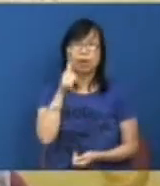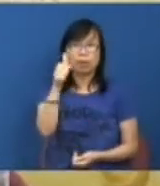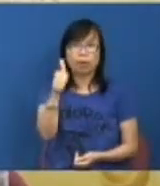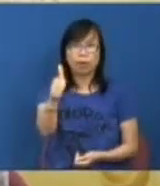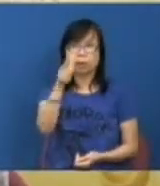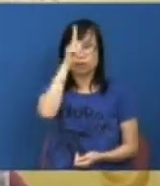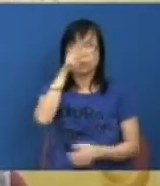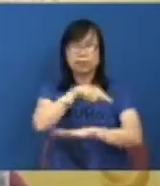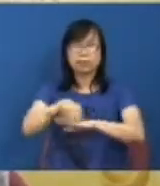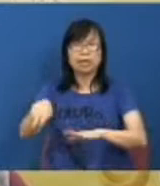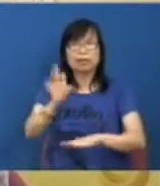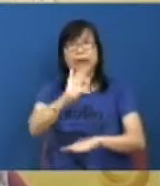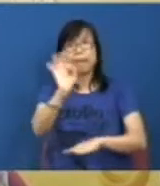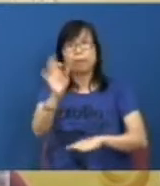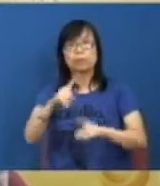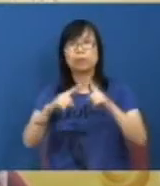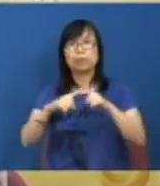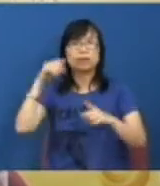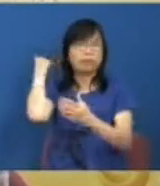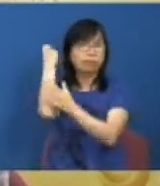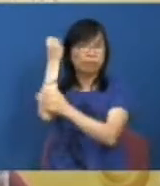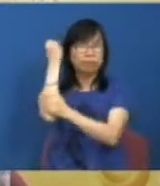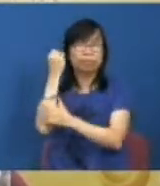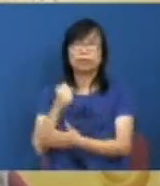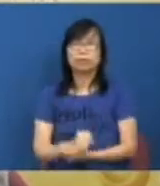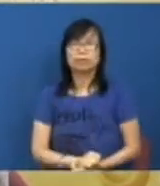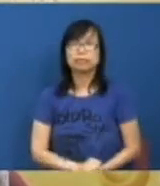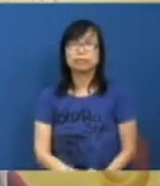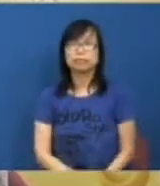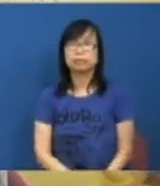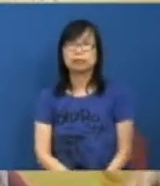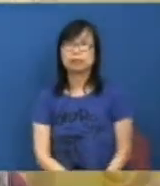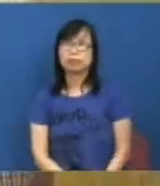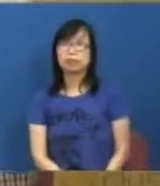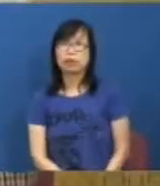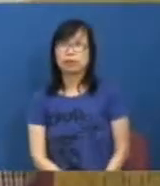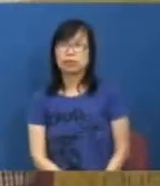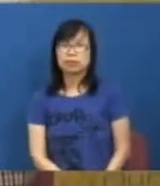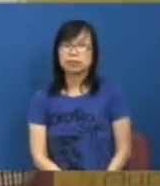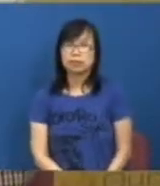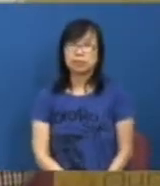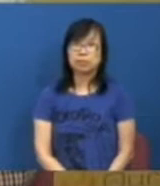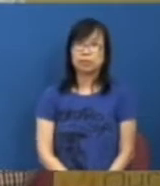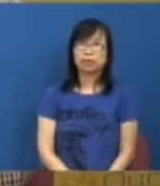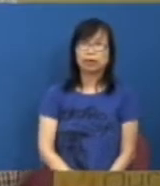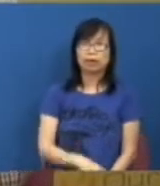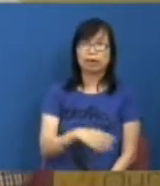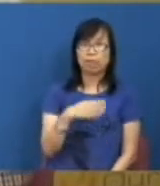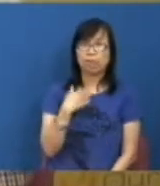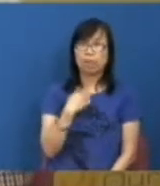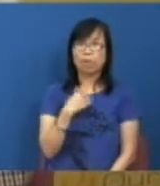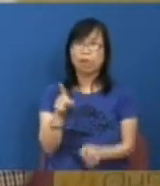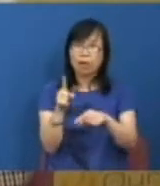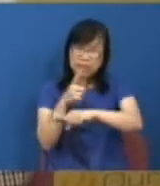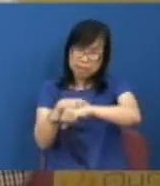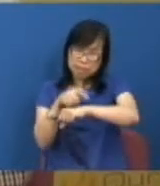其實冇乜人會反對。講真嗰句， 因為咯，真係 有蛇自然香嘅必然。係 咯，其實都係㗎。你唔單止係可能話哦，短期